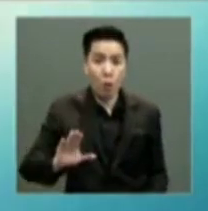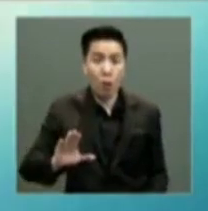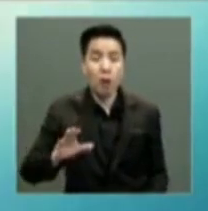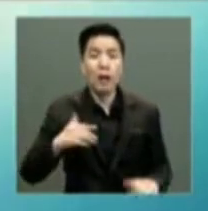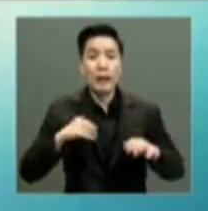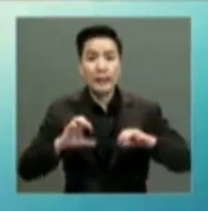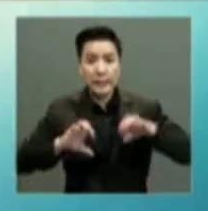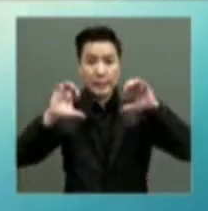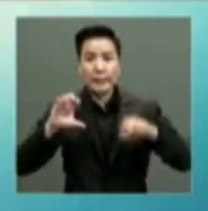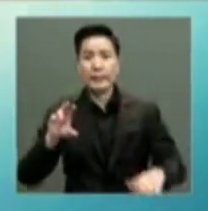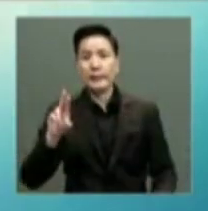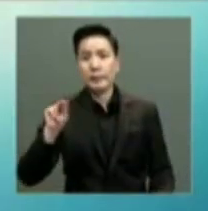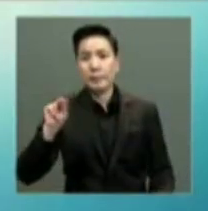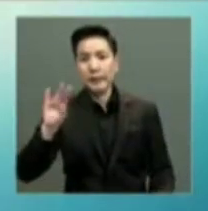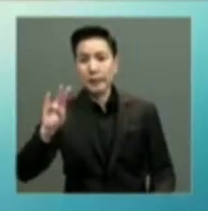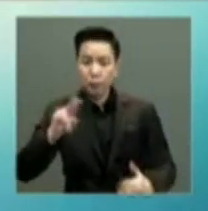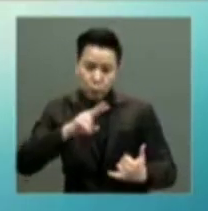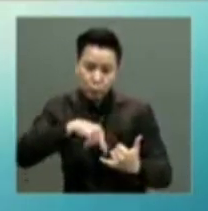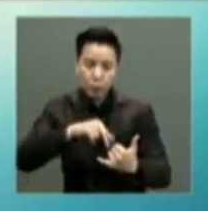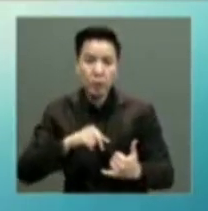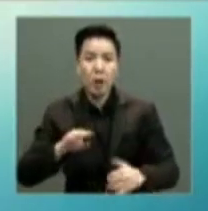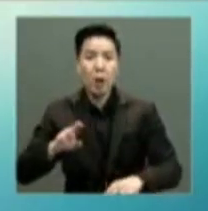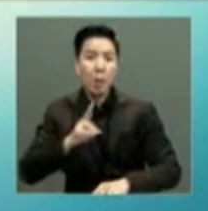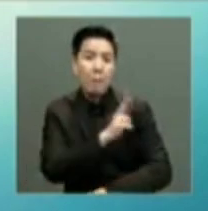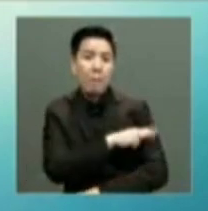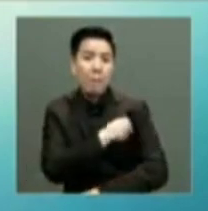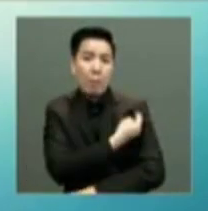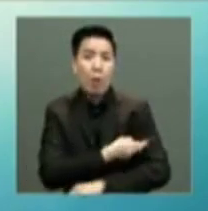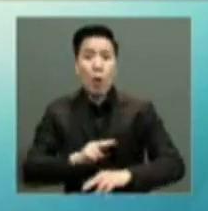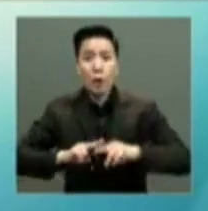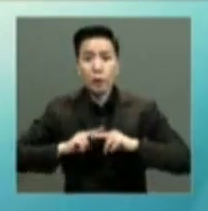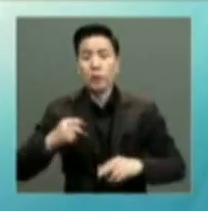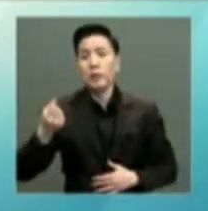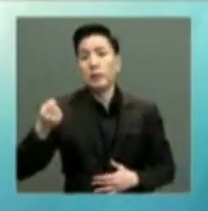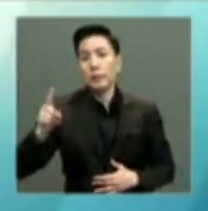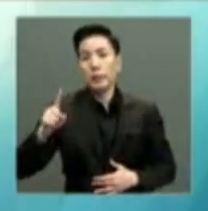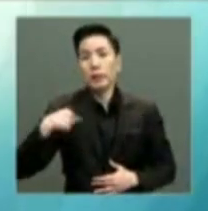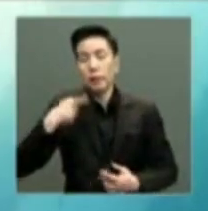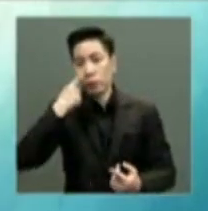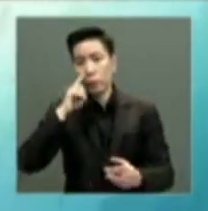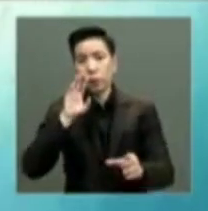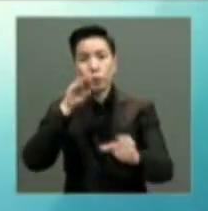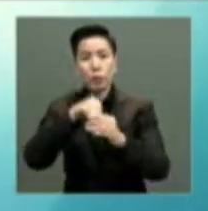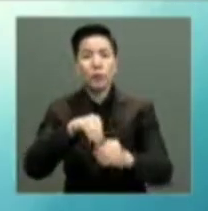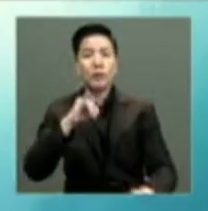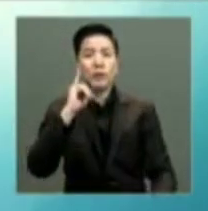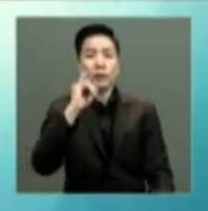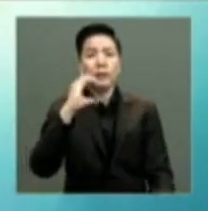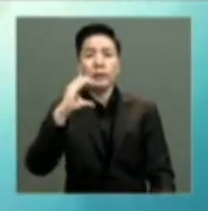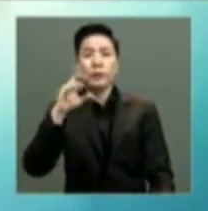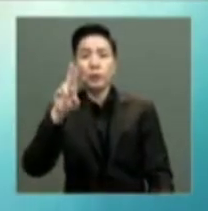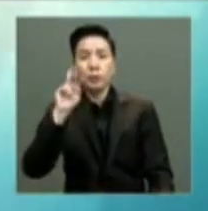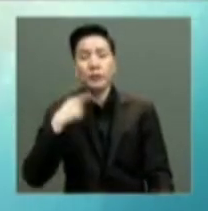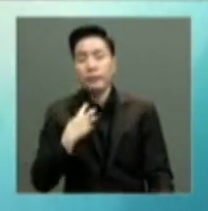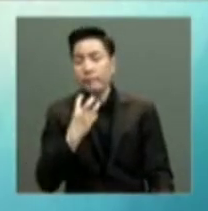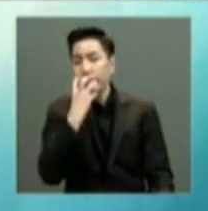รายซึ่งเป็นภาระงานของทางภาครัฐถึง 37แล้วก็เอกชนอีก 11หนักตัวนี้คือเลยต้องไปอยู่ใน ICUอ่ะต้องมีเครื่องช่วยหายใจต้องโอ้โหมีอีอุปกรณ์ทั้งหลายเราเราเคยรายงานไปตอนอยู่ที่กระทรวงสาธารณสุขเฉลี่ยแล้วคนที่ป่วยเข้าโรงพยาบาลและโดยเฉพาะช่องภาระหนักเนี่ยคุณละเป็นล้านเลยนะครับ